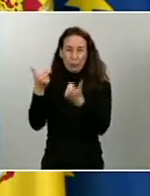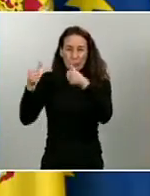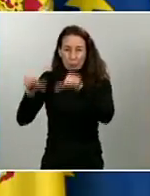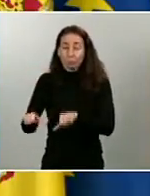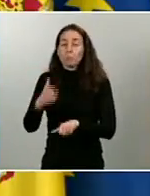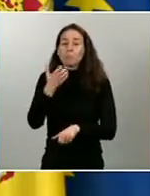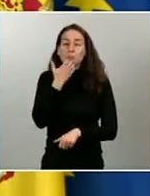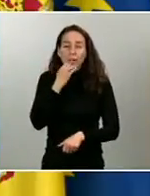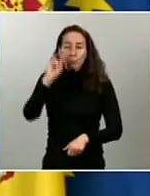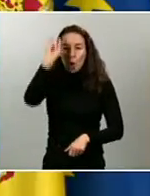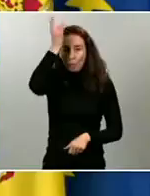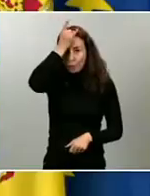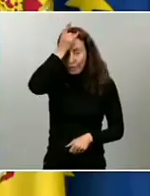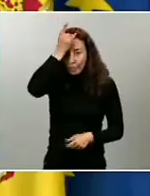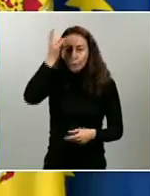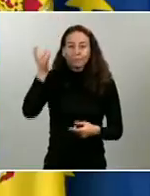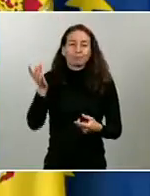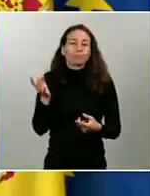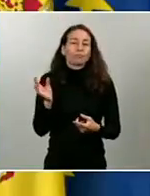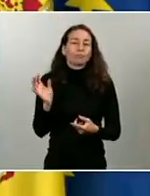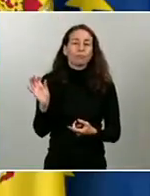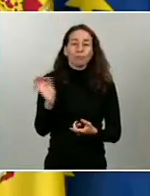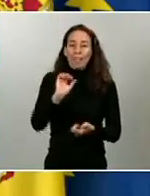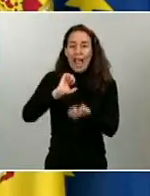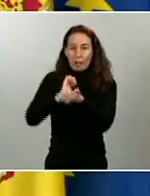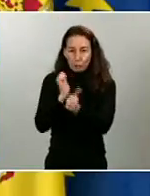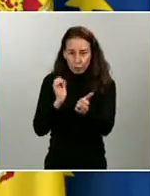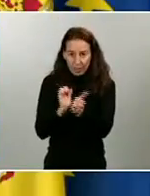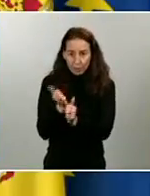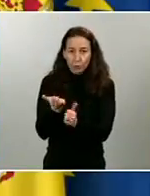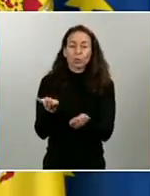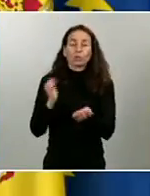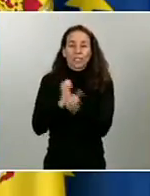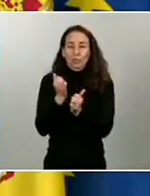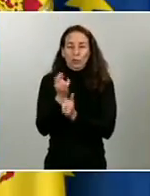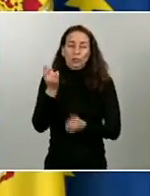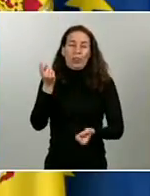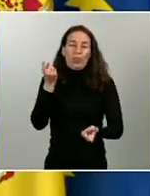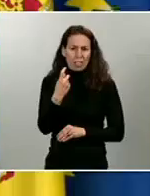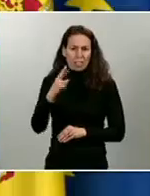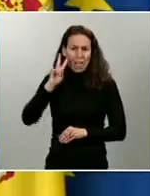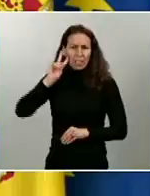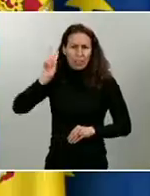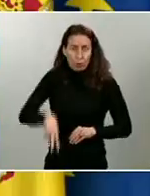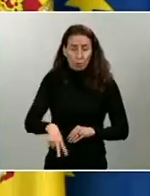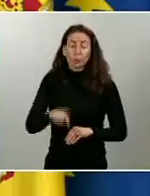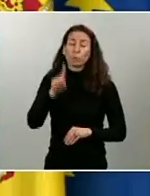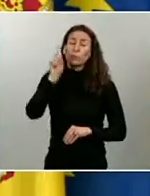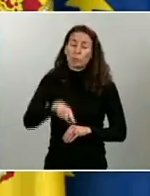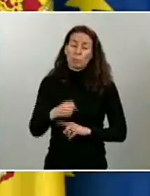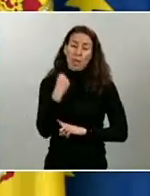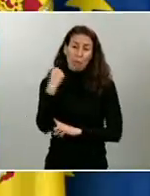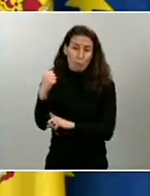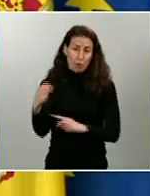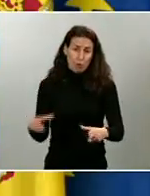refirint també a els quesos, quesos de cabra i d'oveja, i també al pescat fresc. I fa un